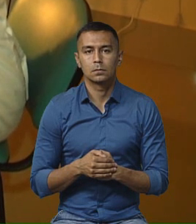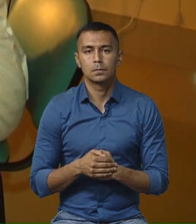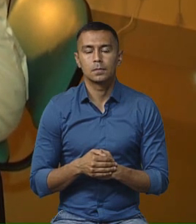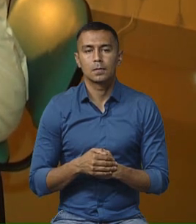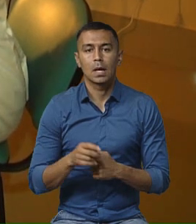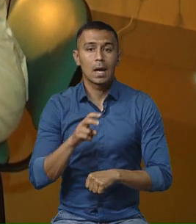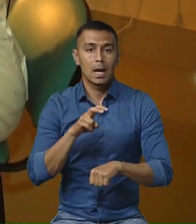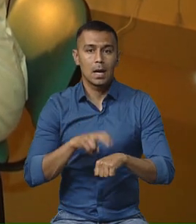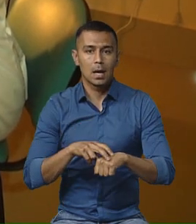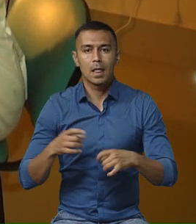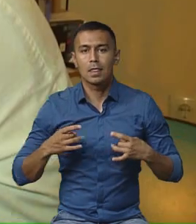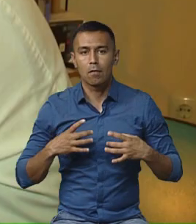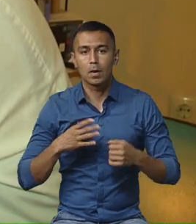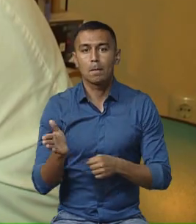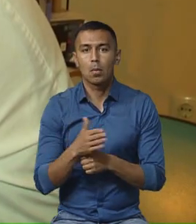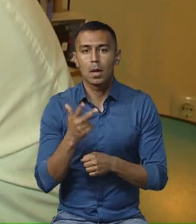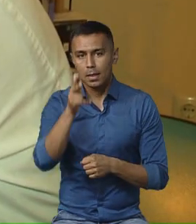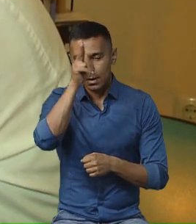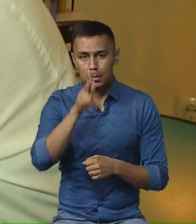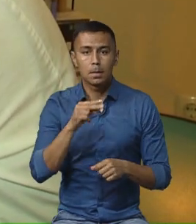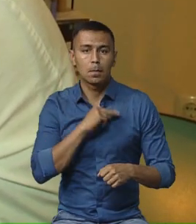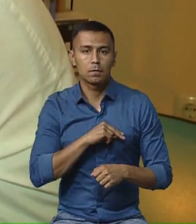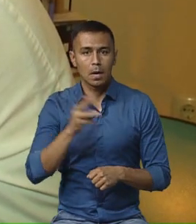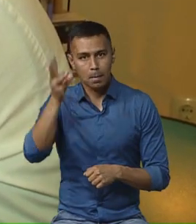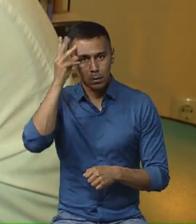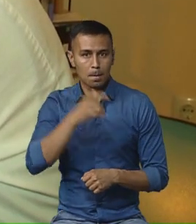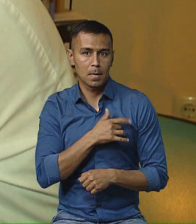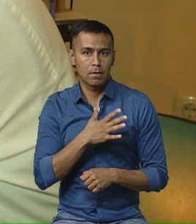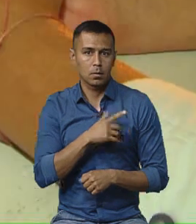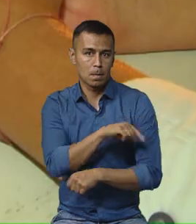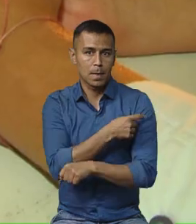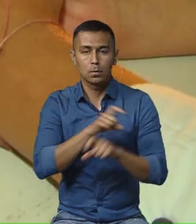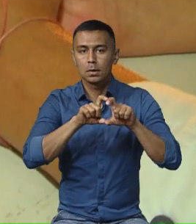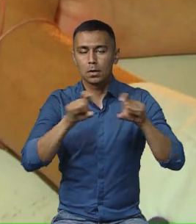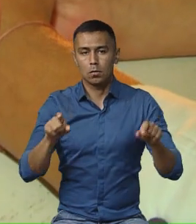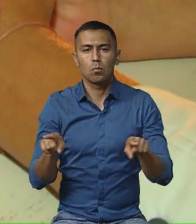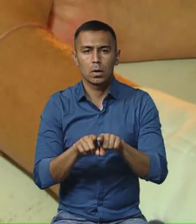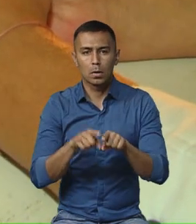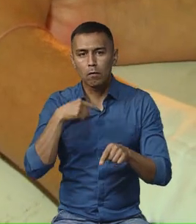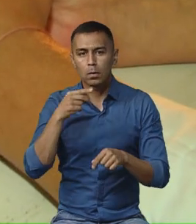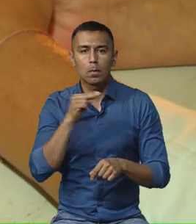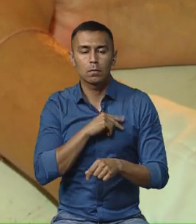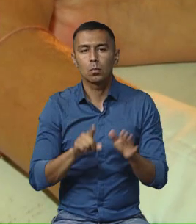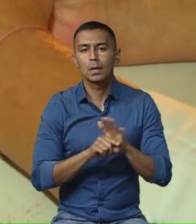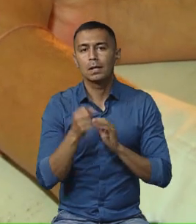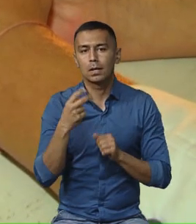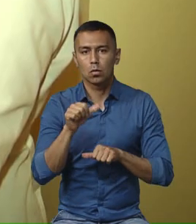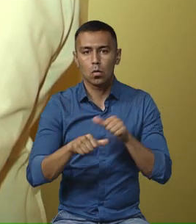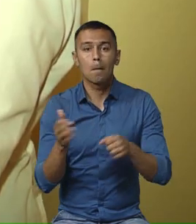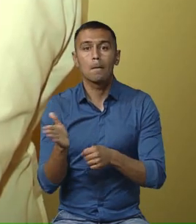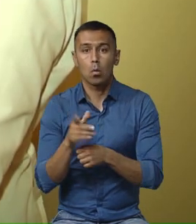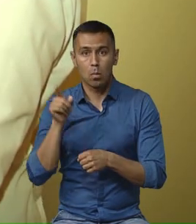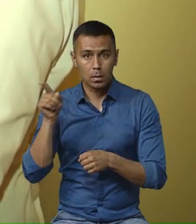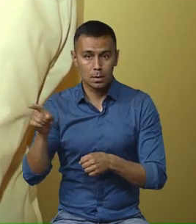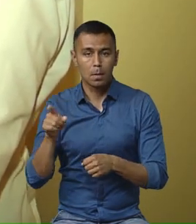Федоренко, лікарка-невропатолог з Маріуполя, третій місяць працює в Хмельницькому приватному медзакладі. У подібному, каже, працювала з 13-го року в Маріуполі та